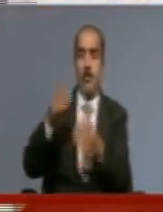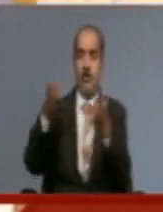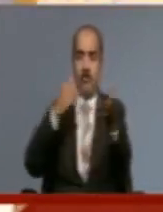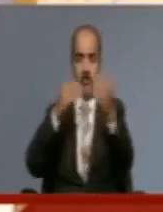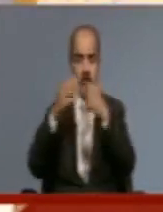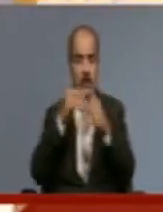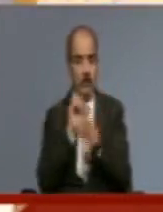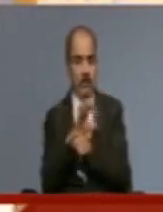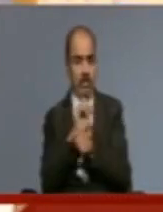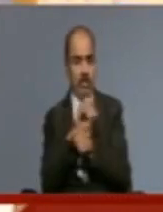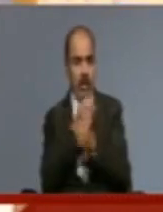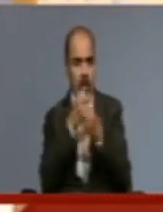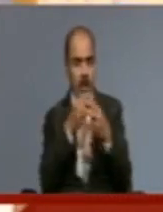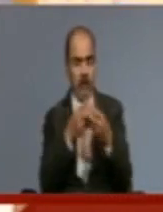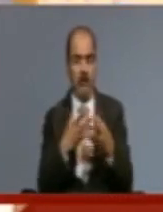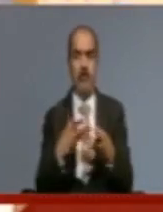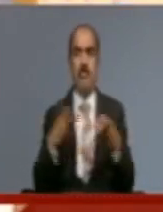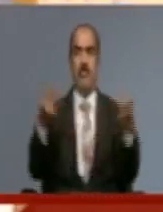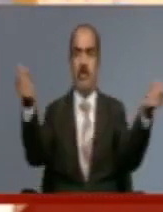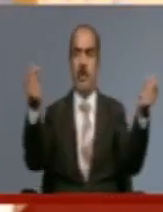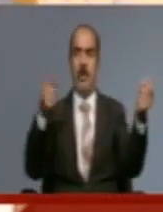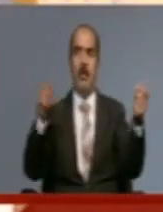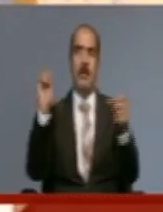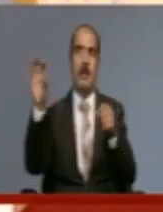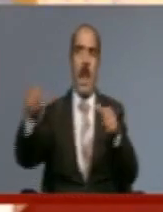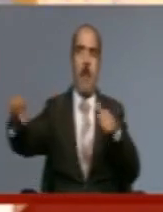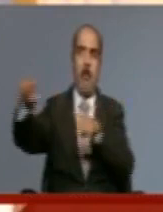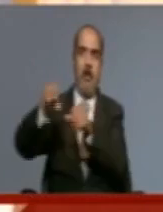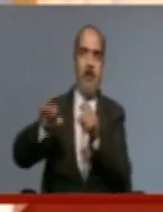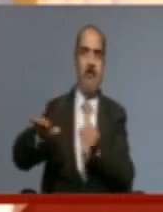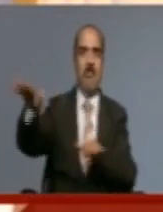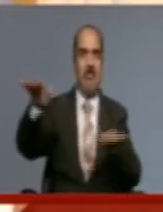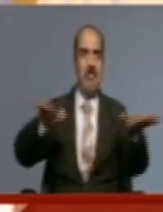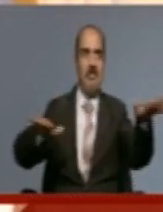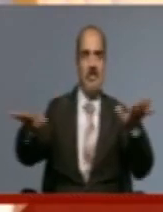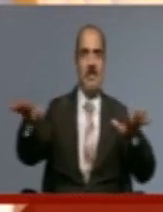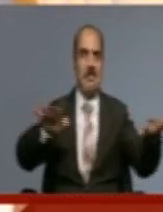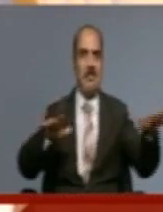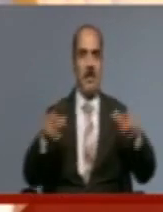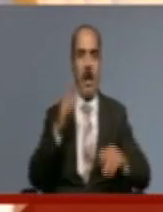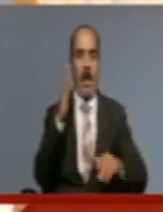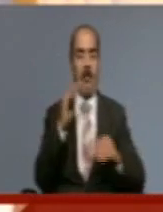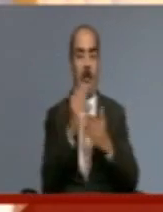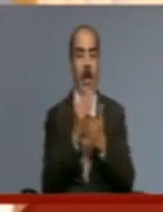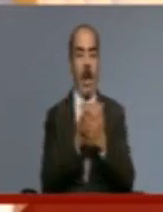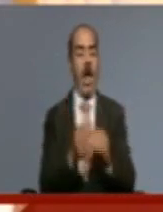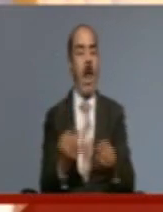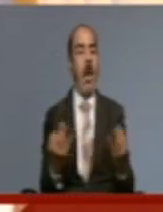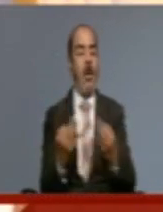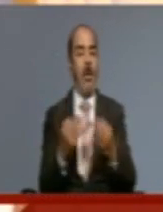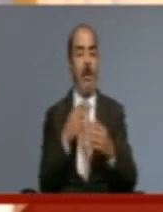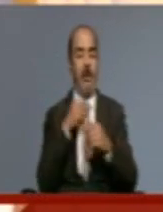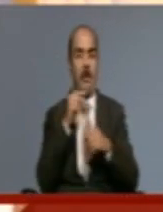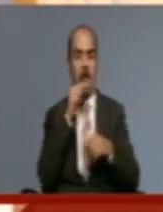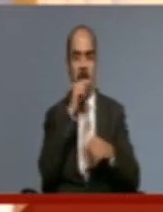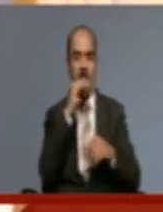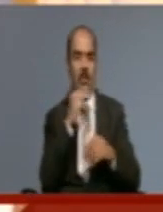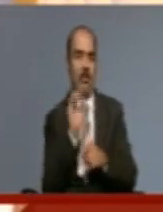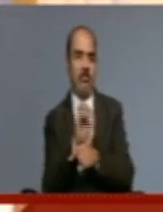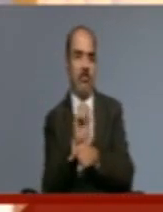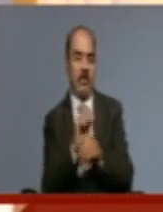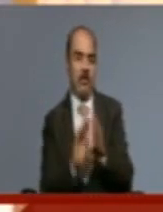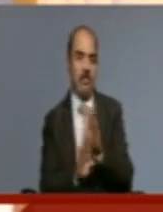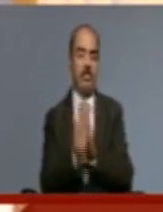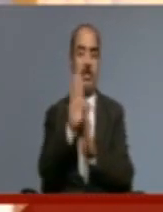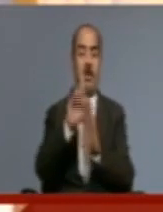ودوائر حكي لغرس القيم الانتماء للوطن في النشأ والتنشئة المتوازنة والإرشاد الأسري. ولأول مرة